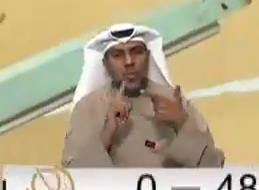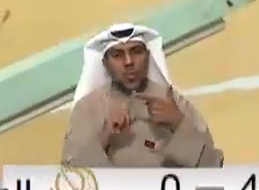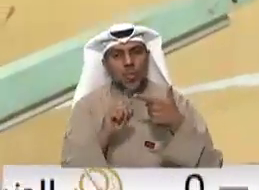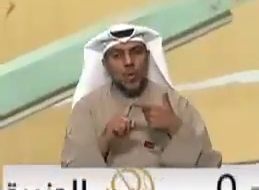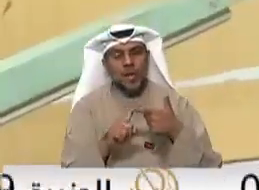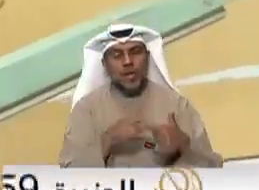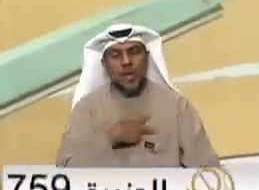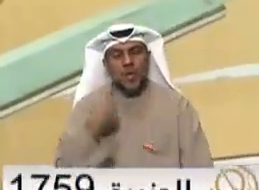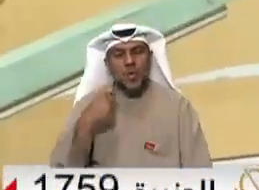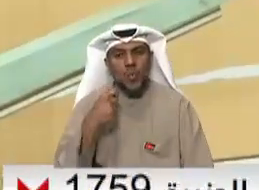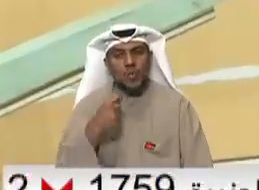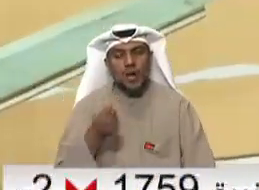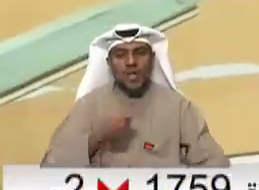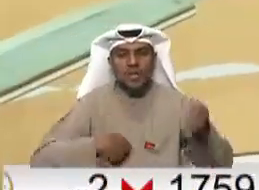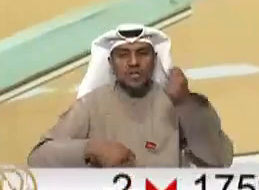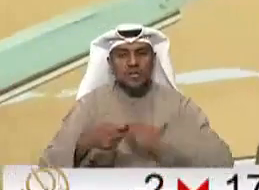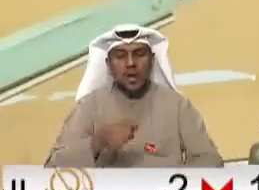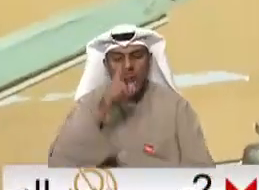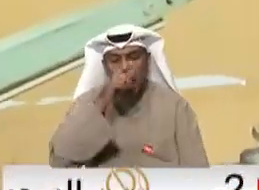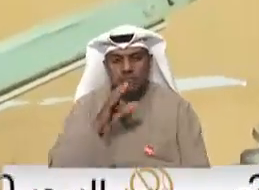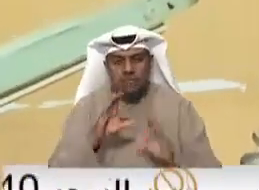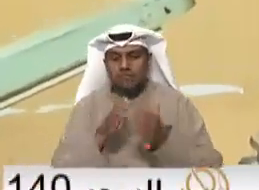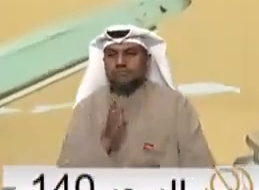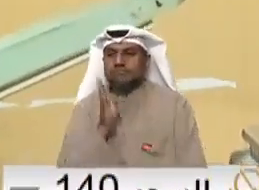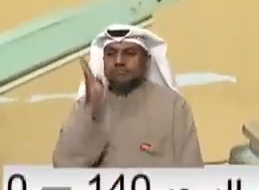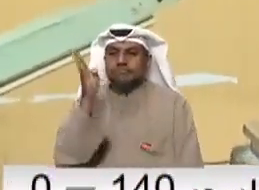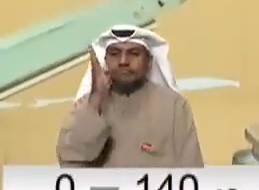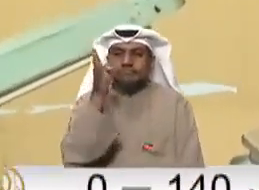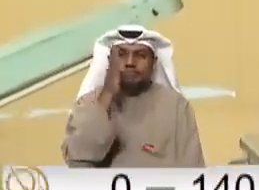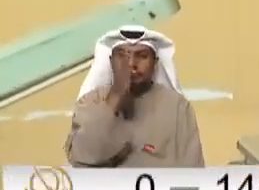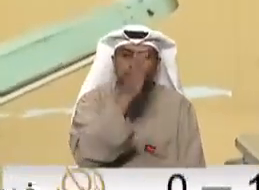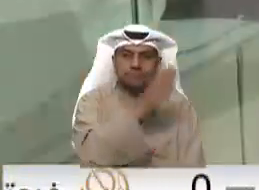والصناعة بتشكيل فريق لرصد ومتابعة الأسعار